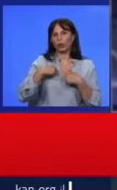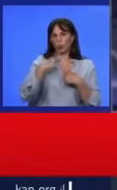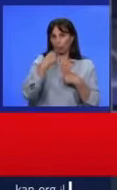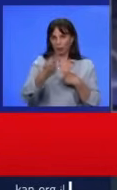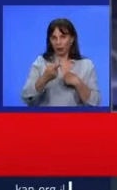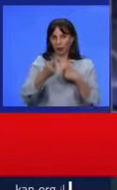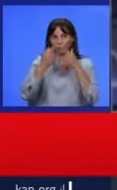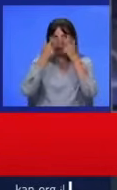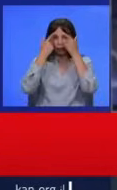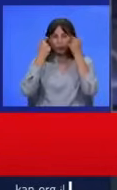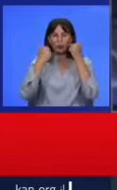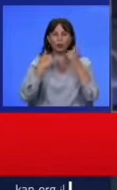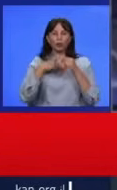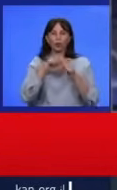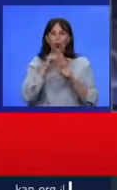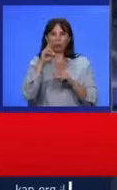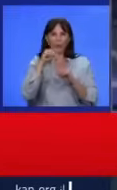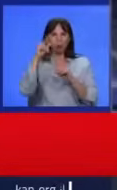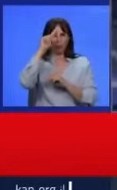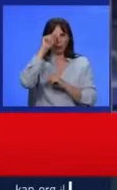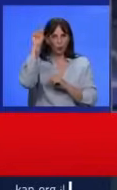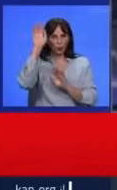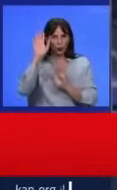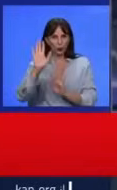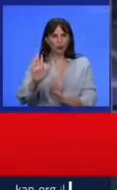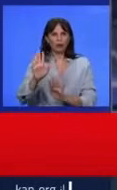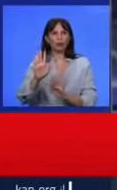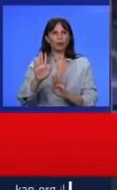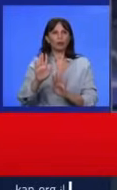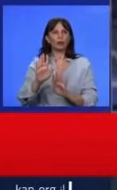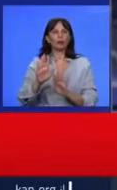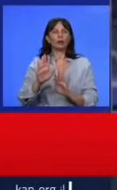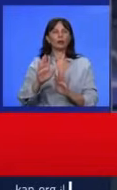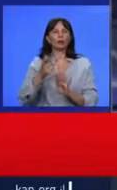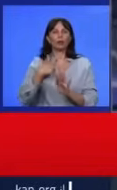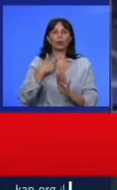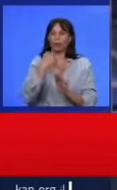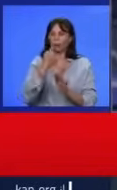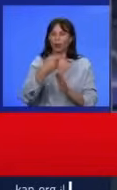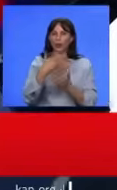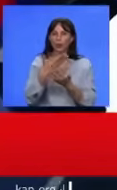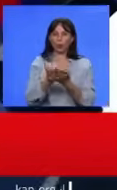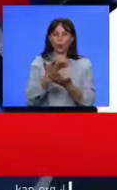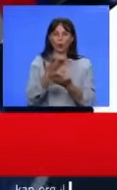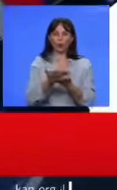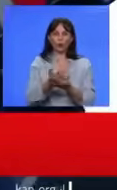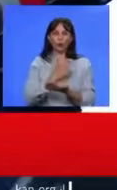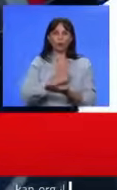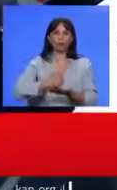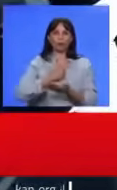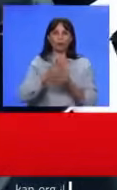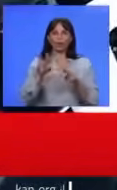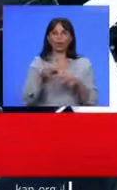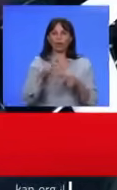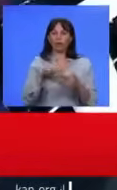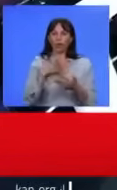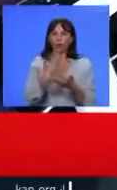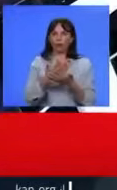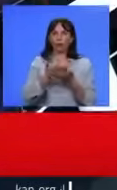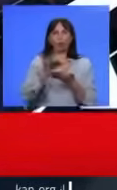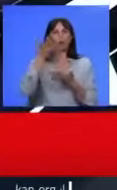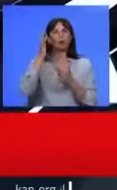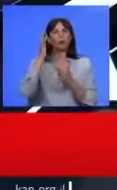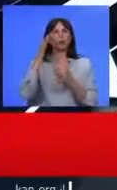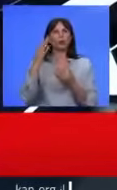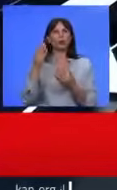אנחנו לא נכנסתי לשום תיאוריות וכל הדברים נכון לעשות. דבקתי בעובדות, לצערי אי אפשר לספר את כל העובדות, הן עוד הרבה יותר חמורות. היה דבר אחד...